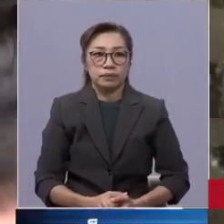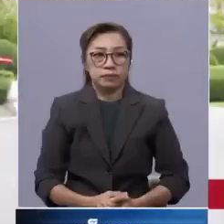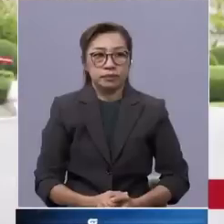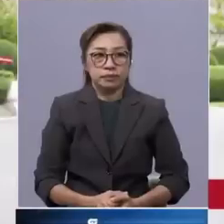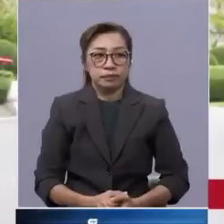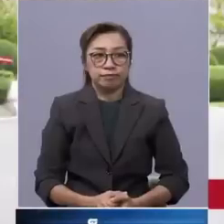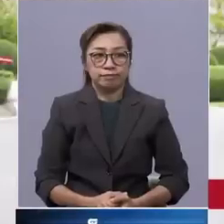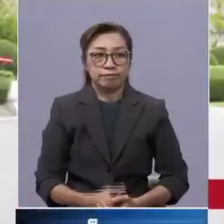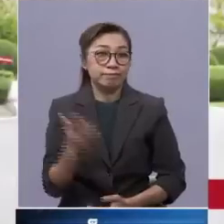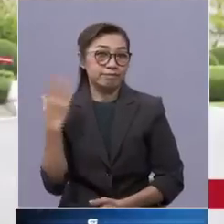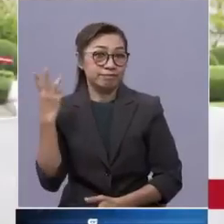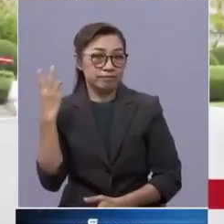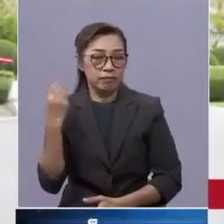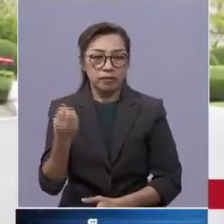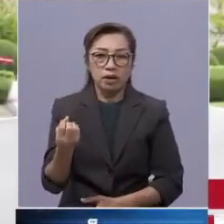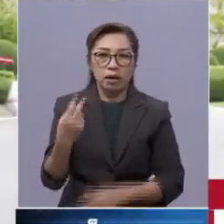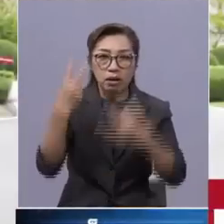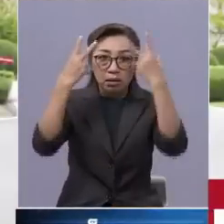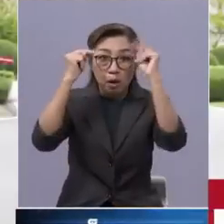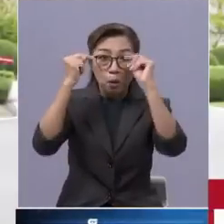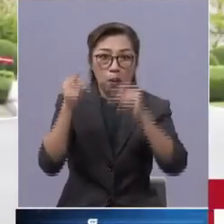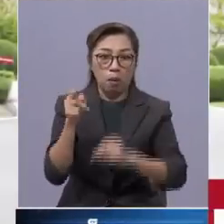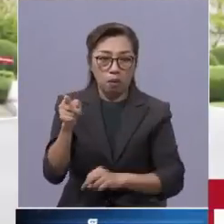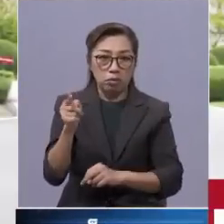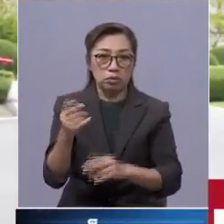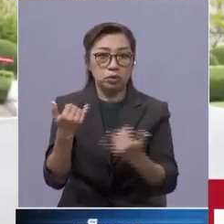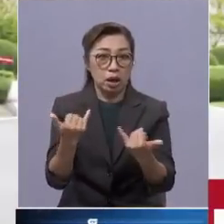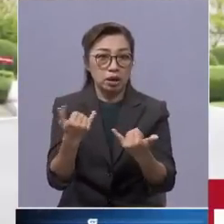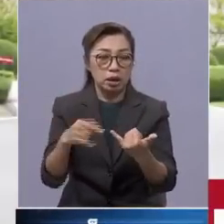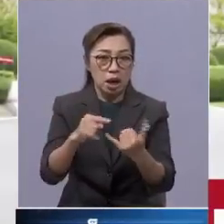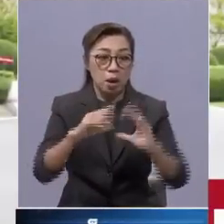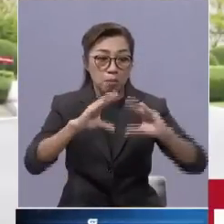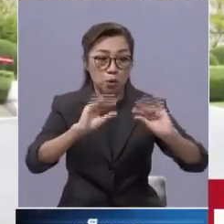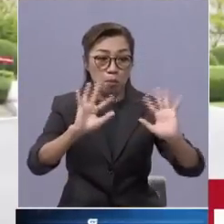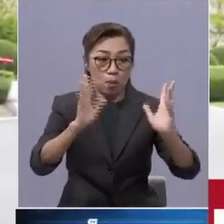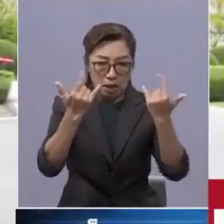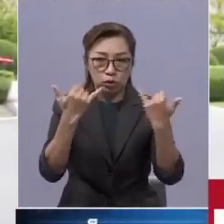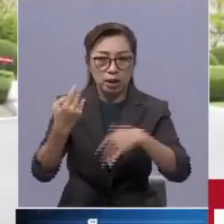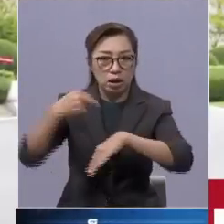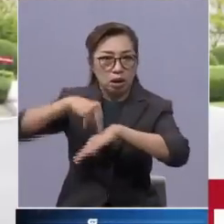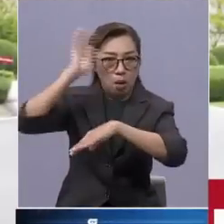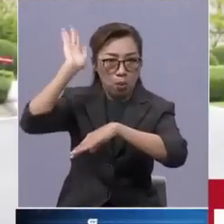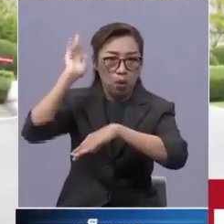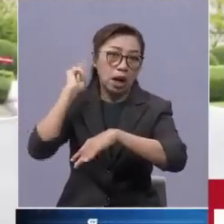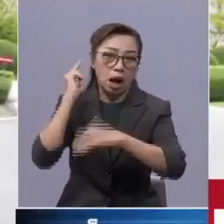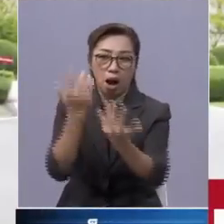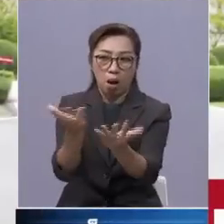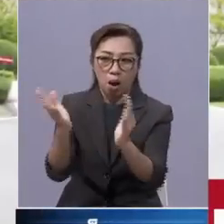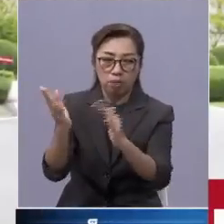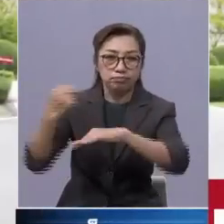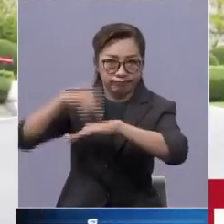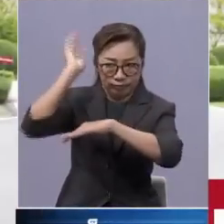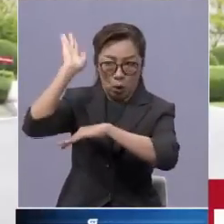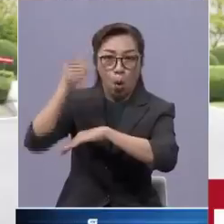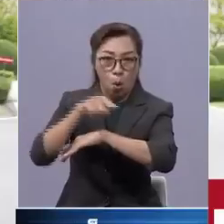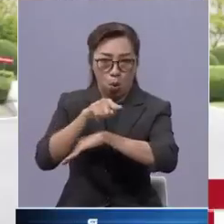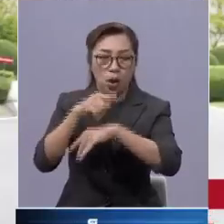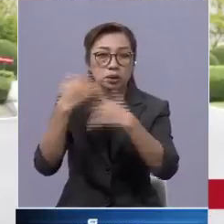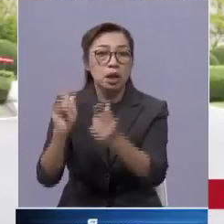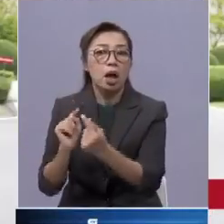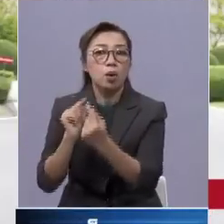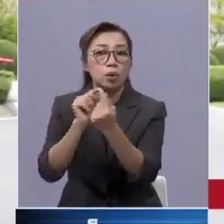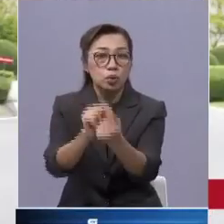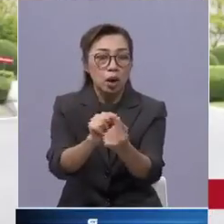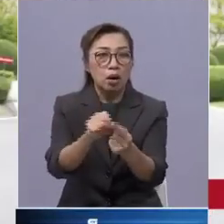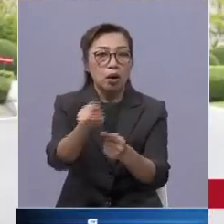ตอนนี้ได้รับรายงานล่าสุดนะครับว่านายกรัฐมนตรีกำลังแถลงข่าวภายหลังจบประชุมกันอยู่และหลังจากนี้นายกรัฐมนตรีจะมีกำหนดการที่จะเดินทางไปร่